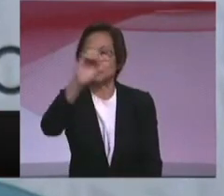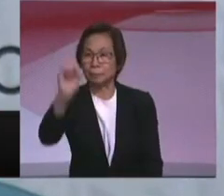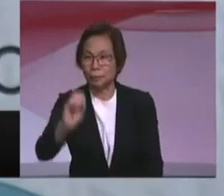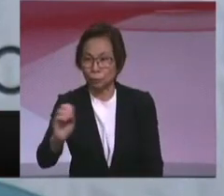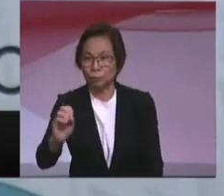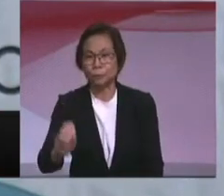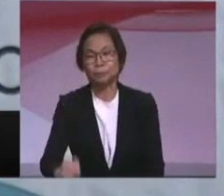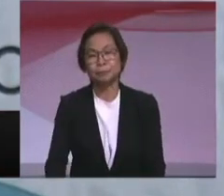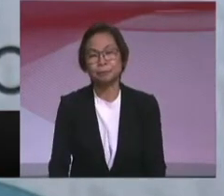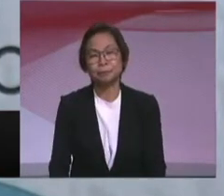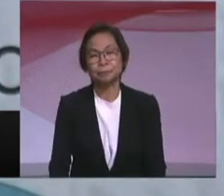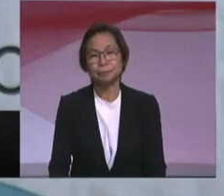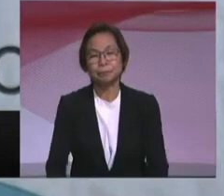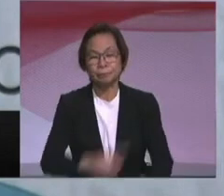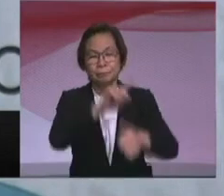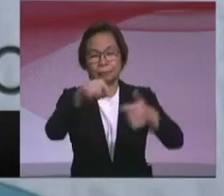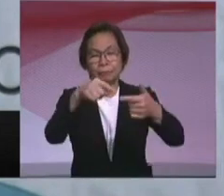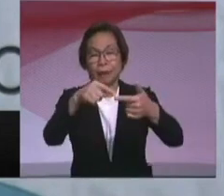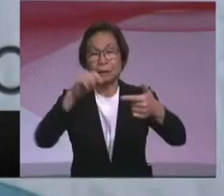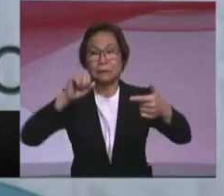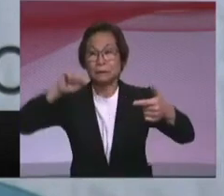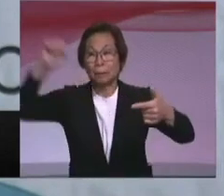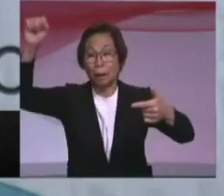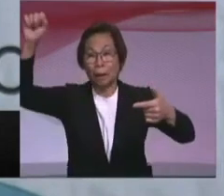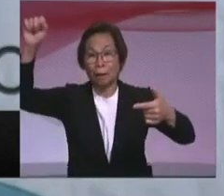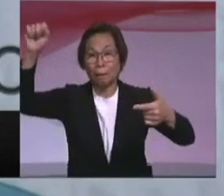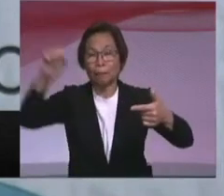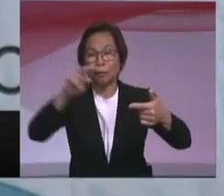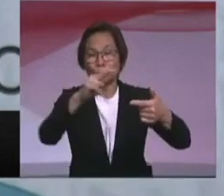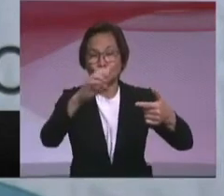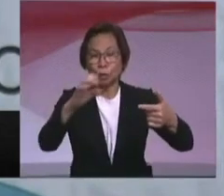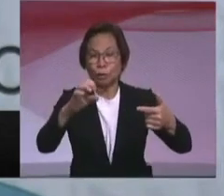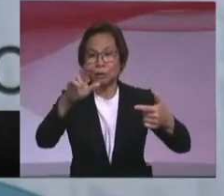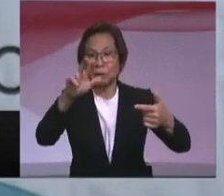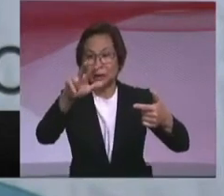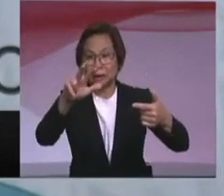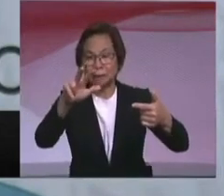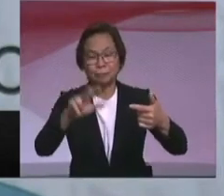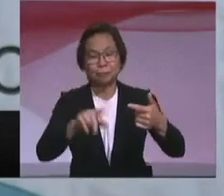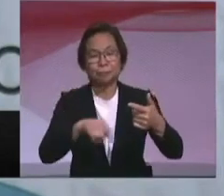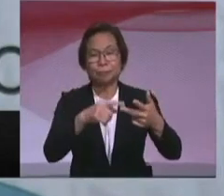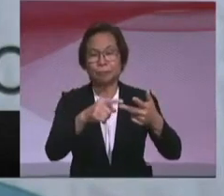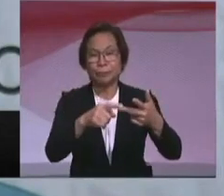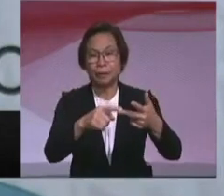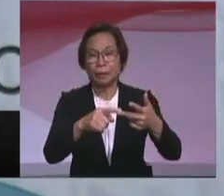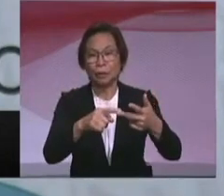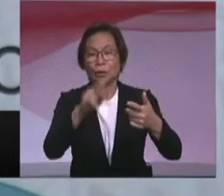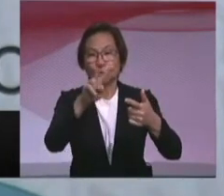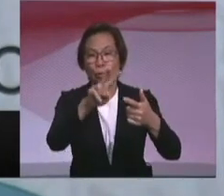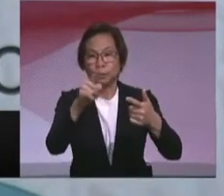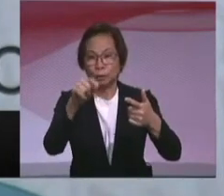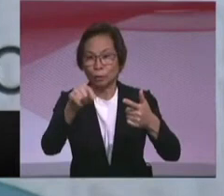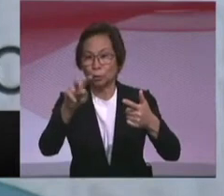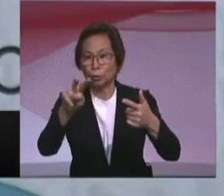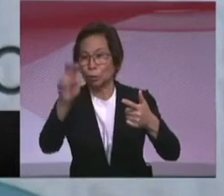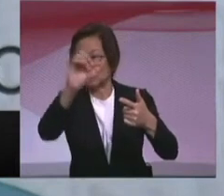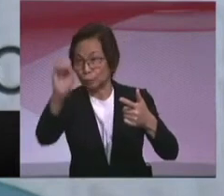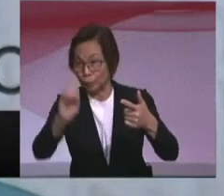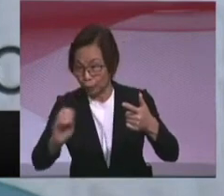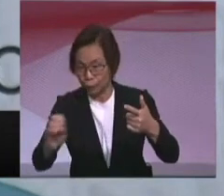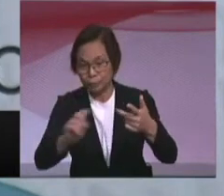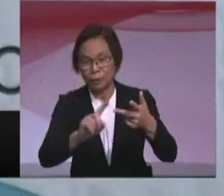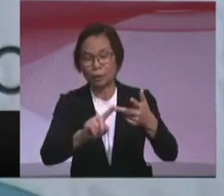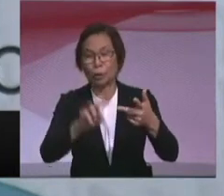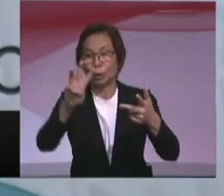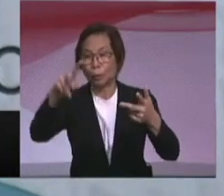28.9%. Ini diikuti oleh negeri Sabah sebanyak 203 kes, iaitu 21.2%,